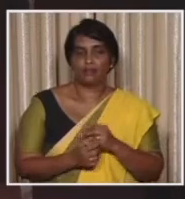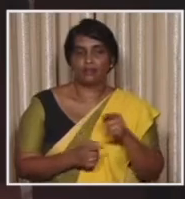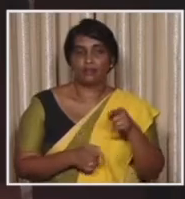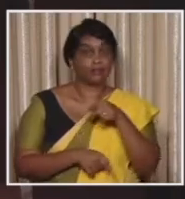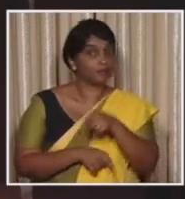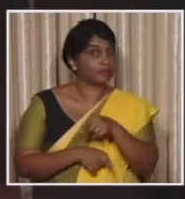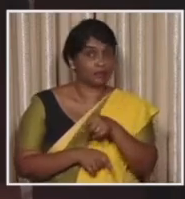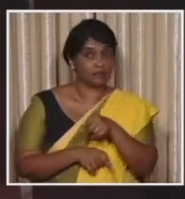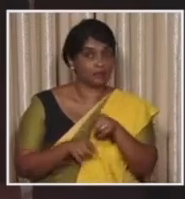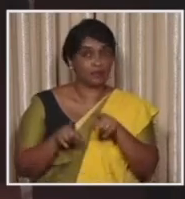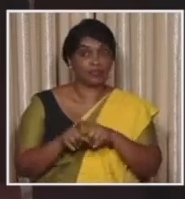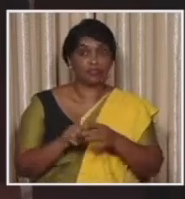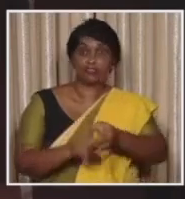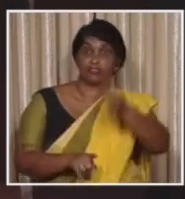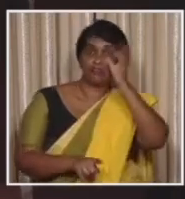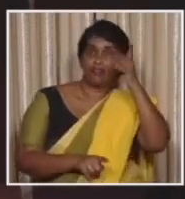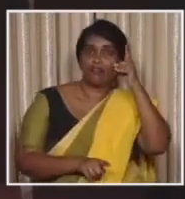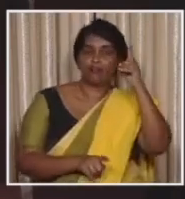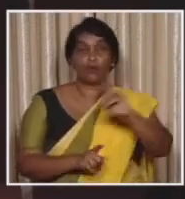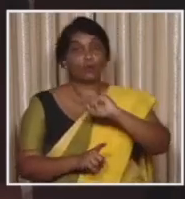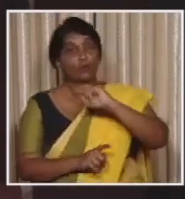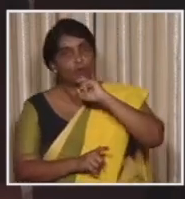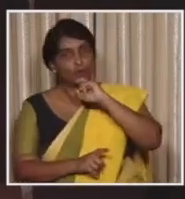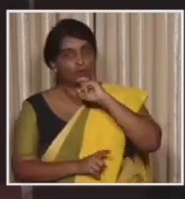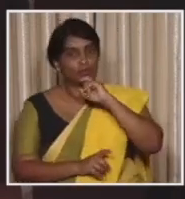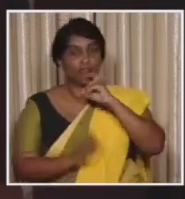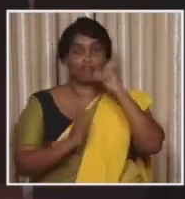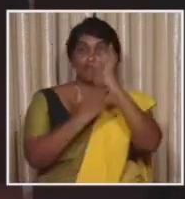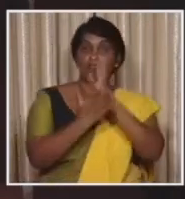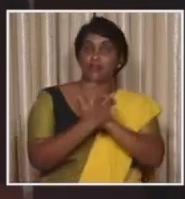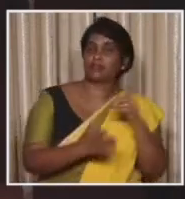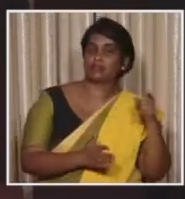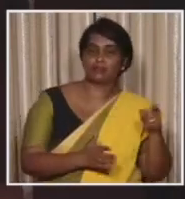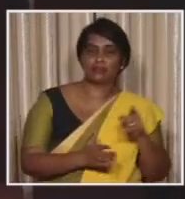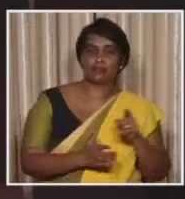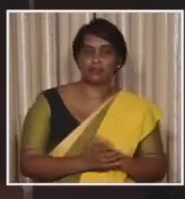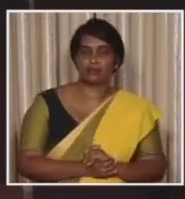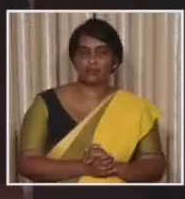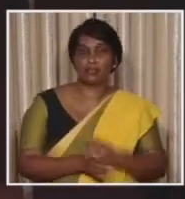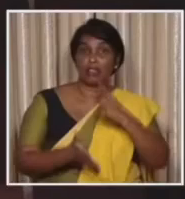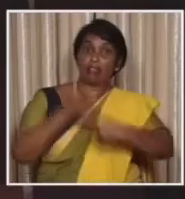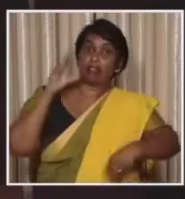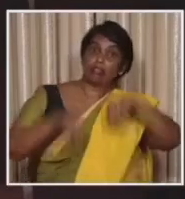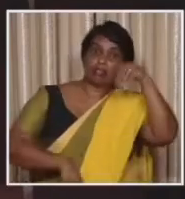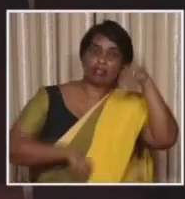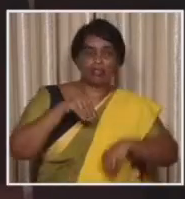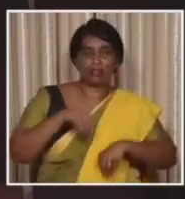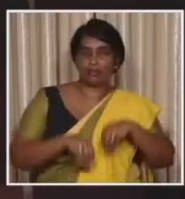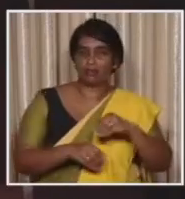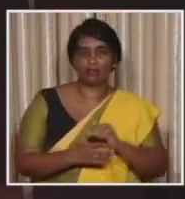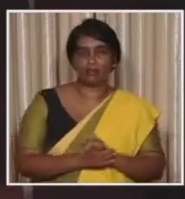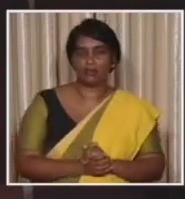මේකත් එක්ක මේ විධායකයට අධිකරණයට ව්‍යවස්ථාදායකයට දේශපාලඥයන්ට